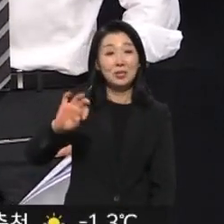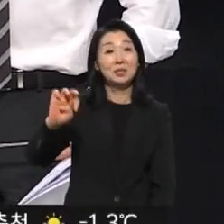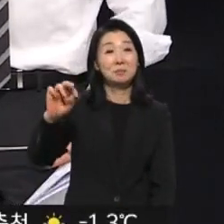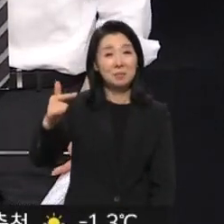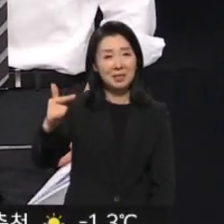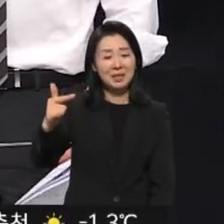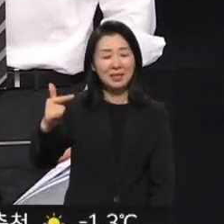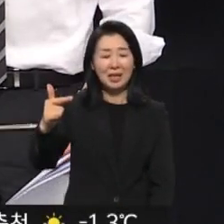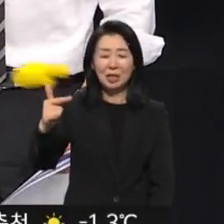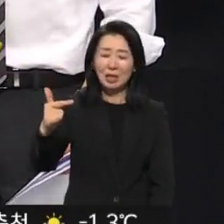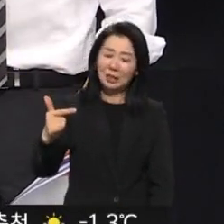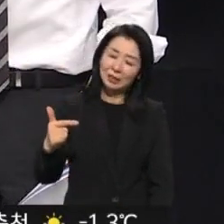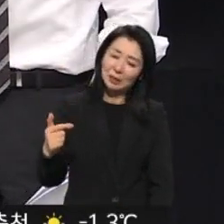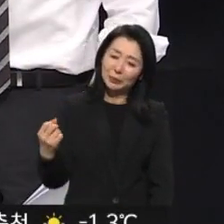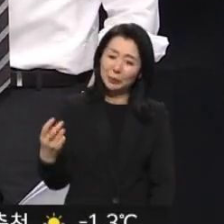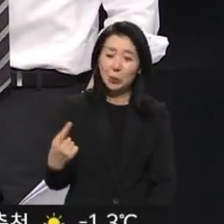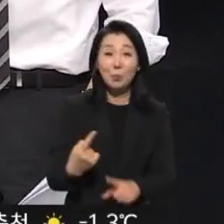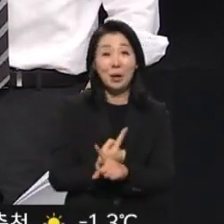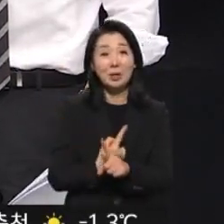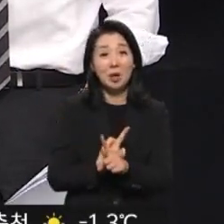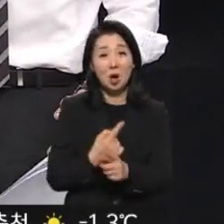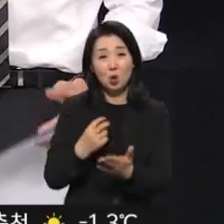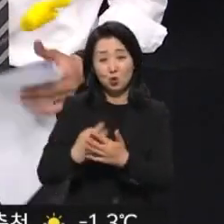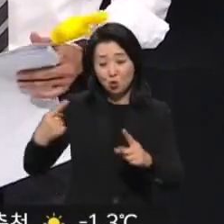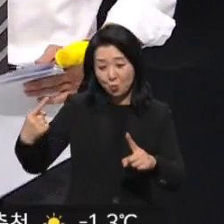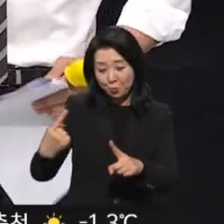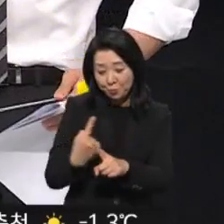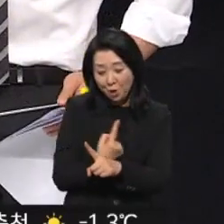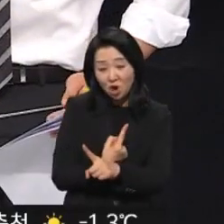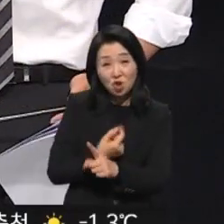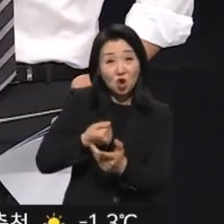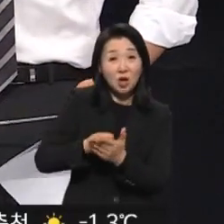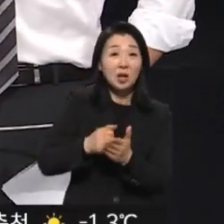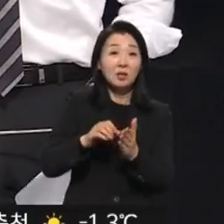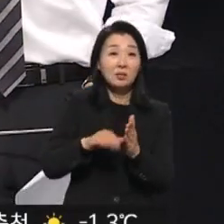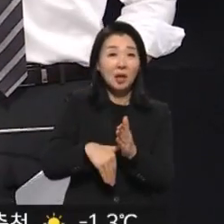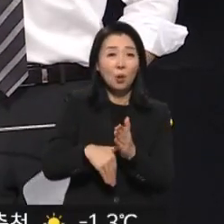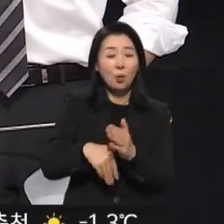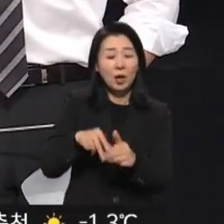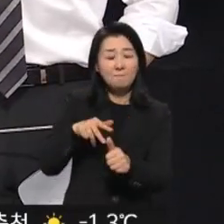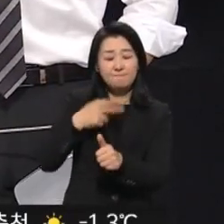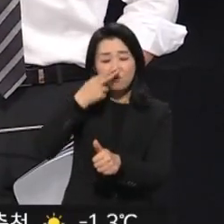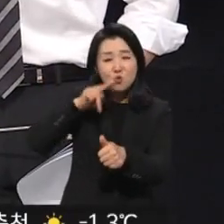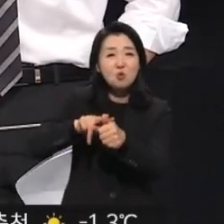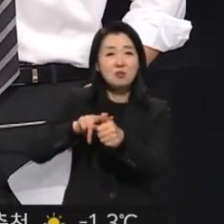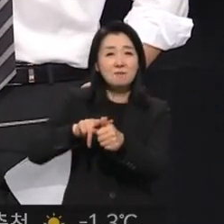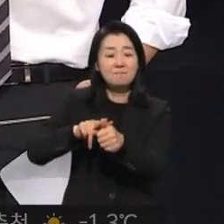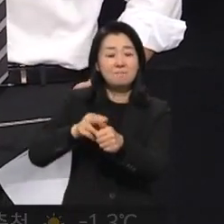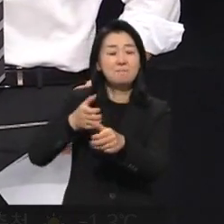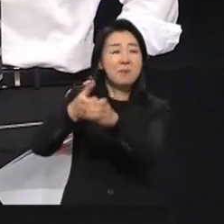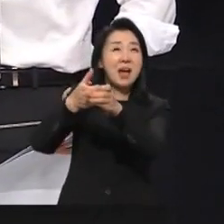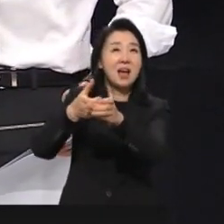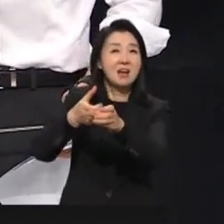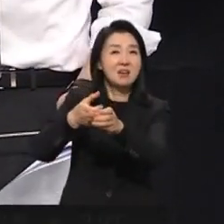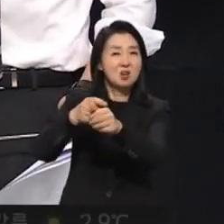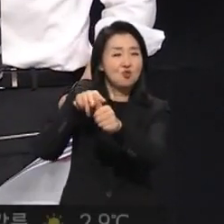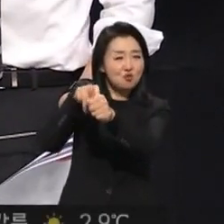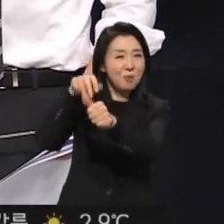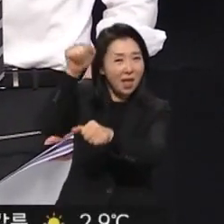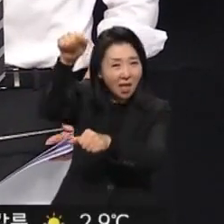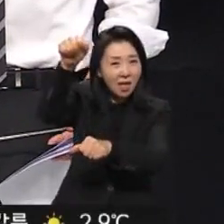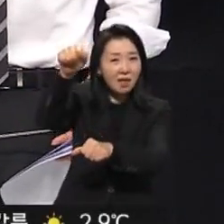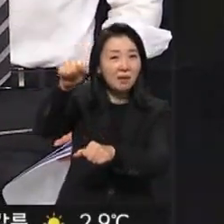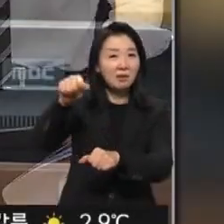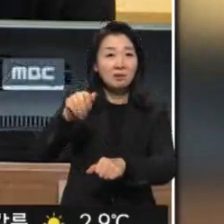살짝 바뀌었습니다. 룰 변경이 결정됐을 때만 하더라도 이 도전 정신을 자각한다며 출마 의지를 불태우는